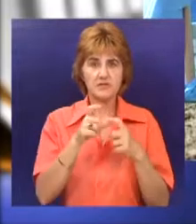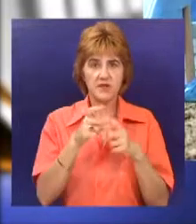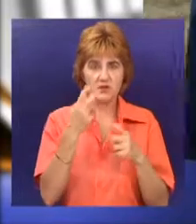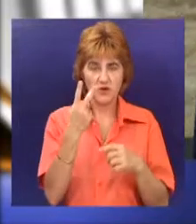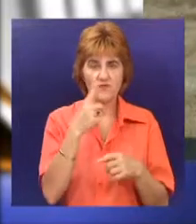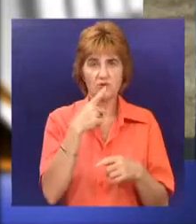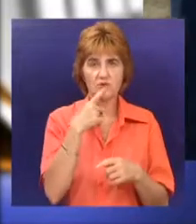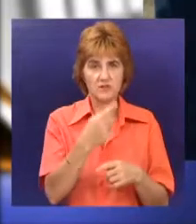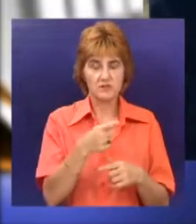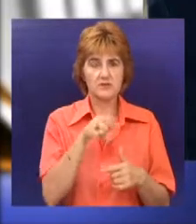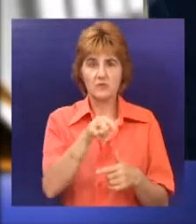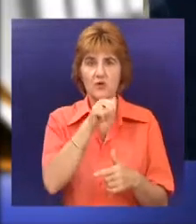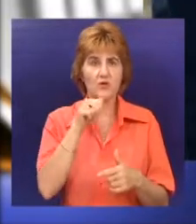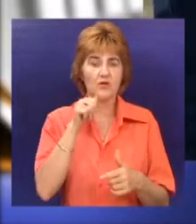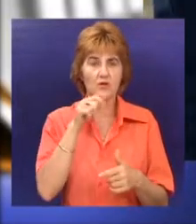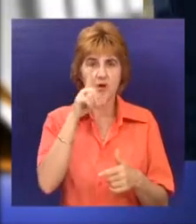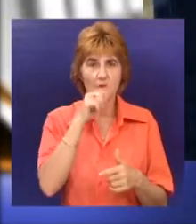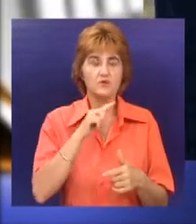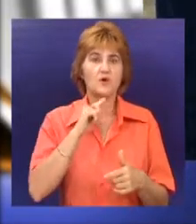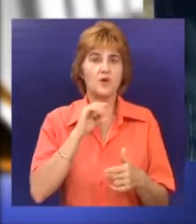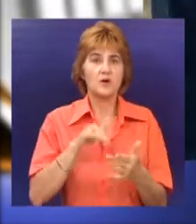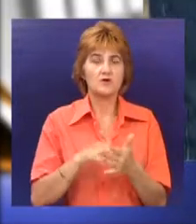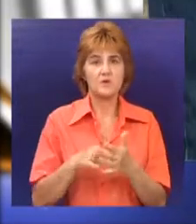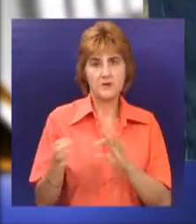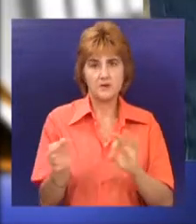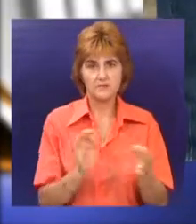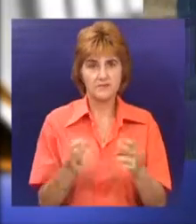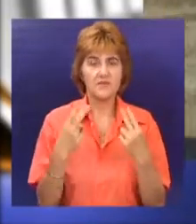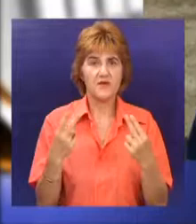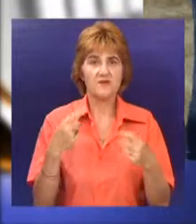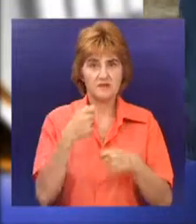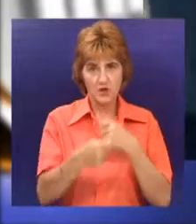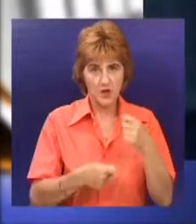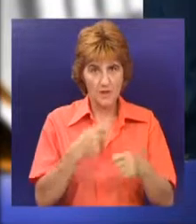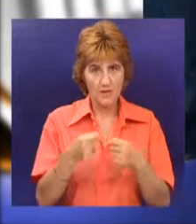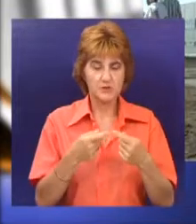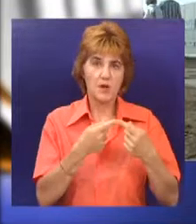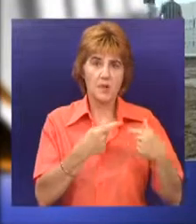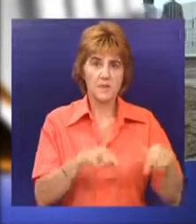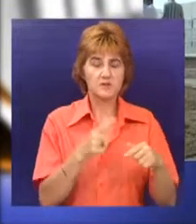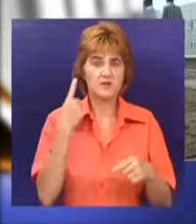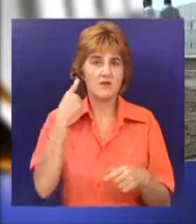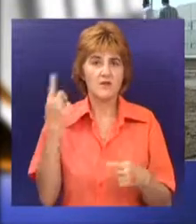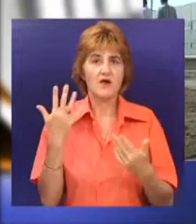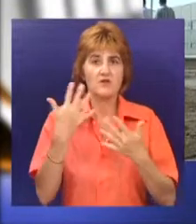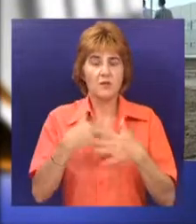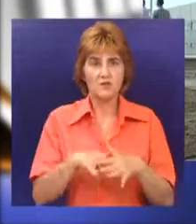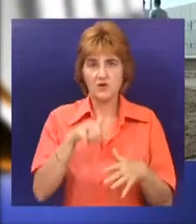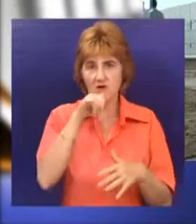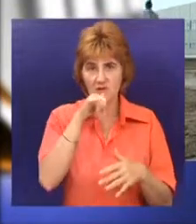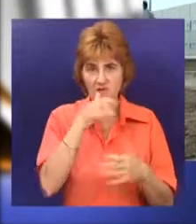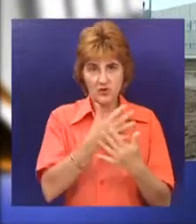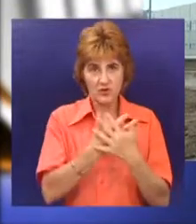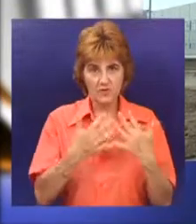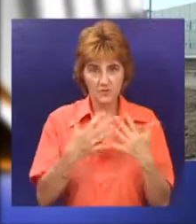Saša Vučinić istakao je opredeljenje lokalne samouprave da realizuje strateški važne projekte, posebno sa javnim komunalnim preduzećem Vodovod